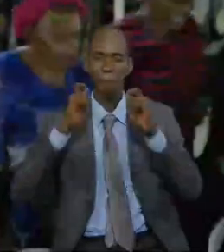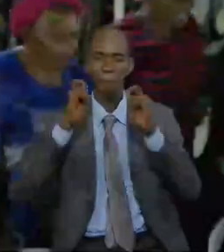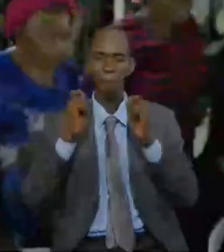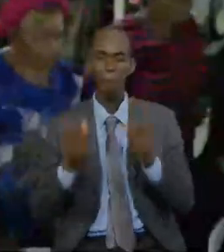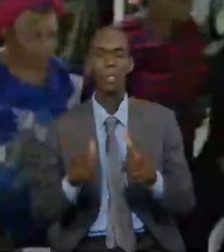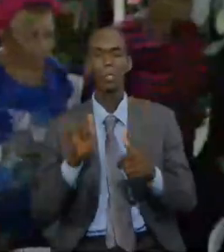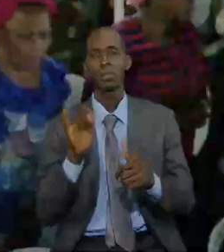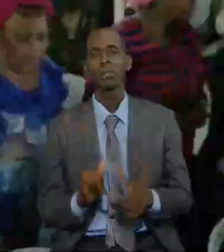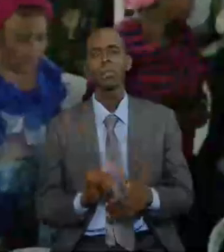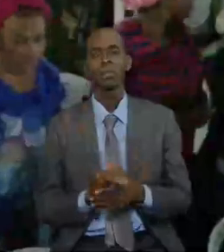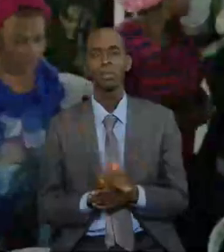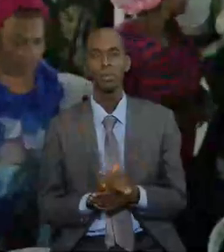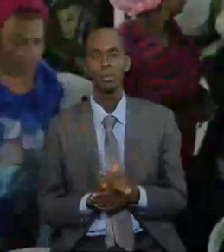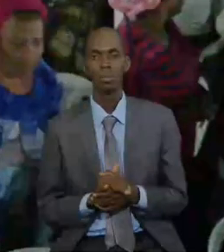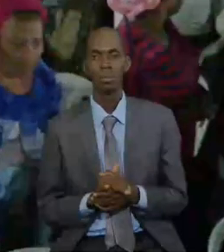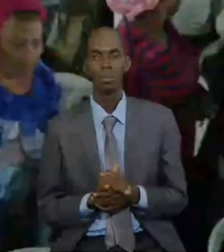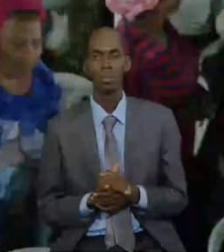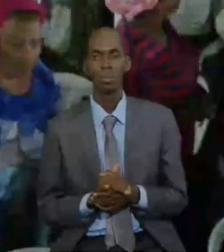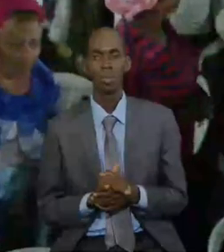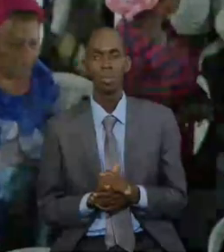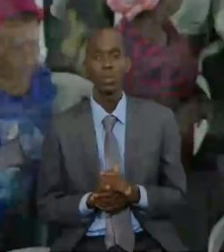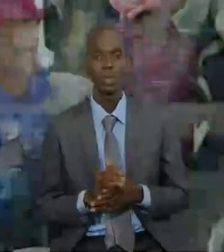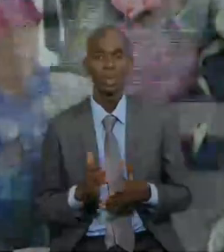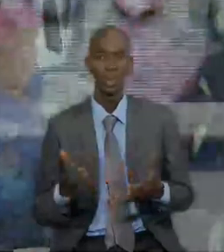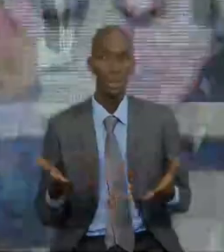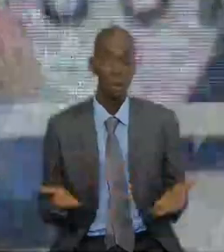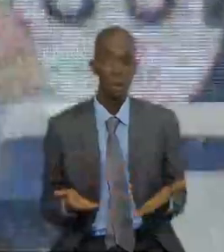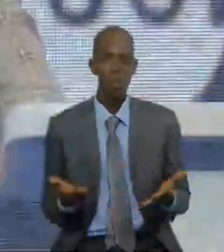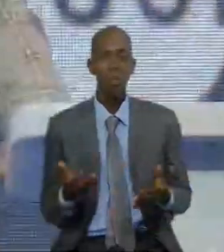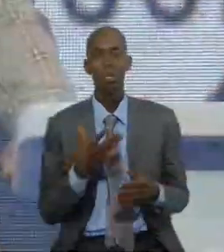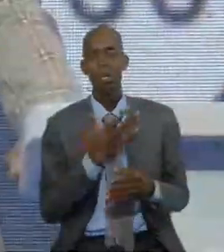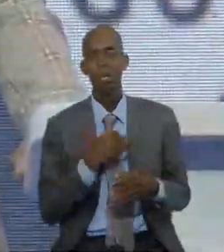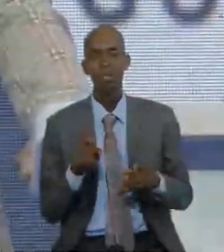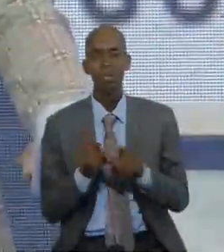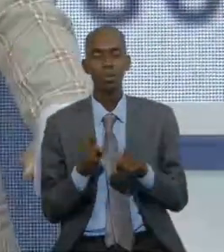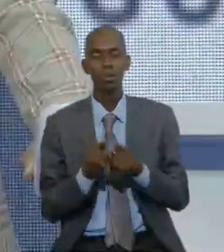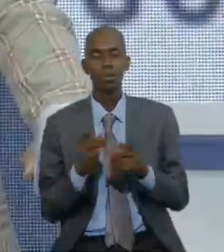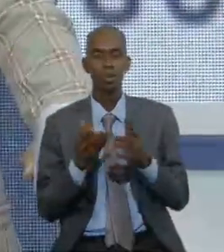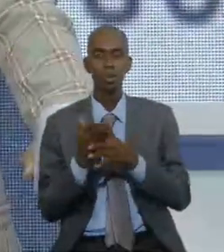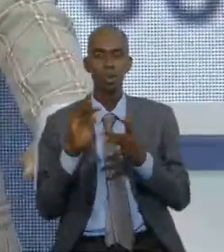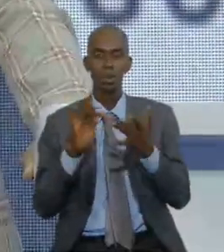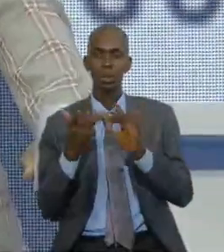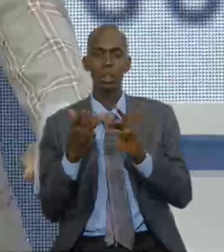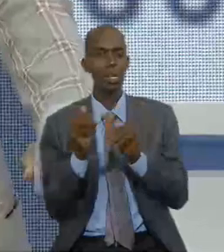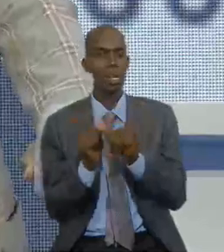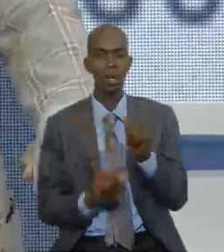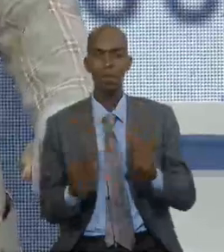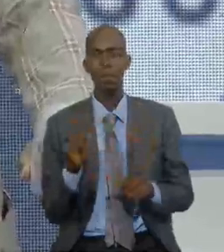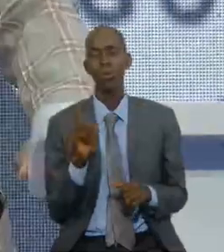guérison viendra immédiatement ici et en ligne partout